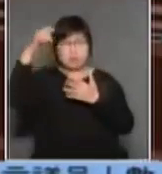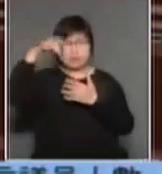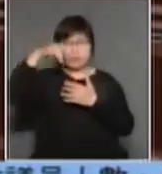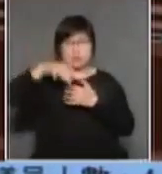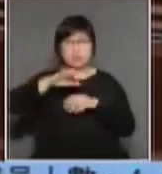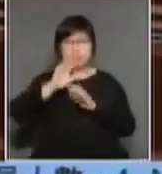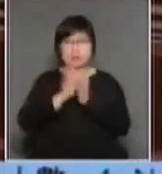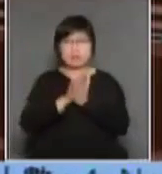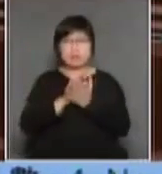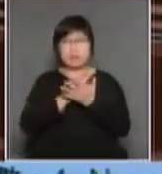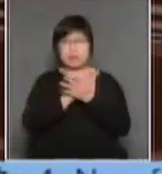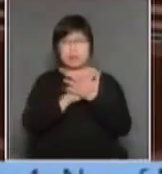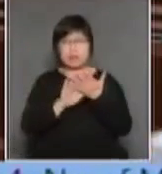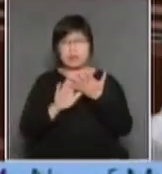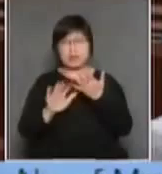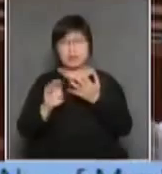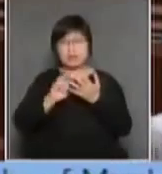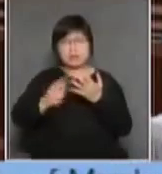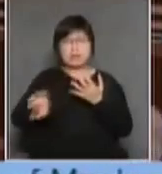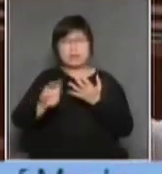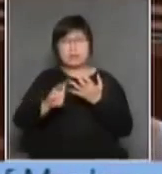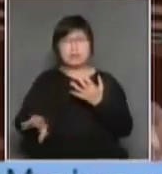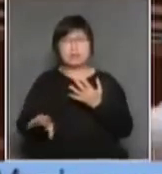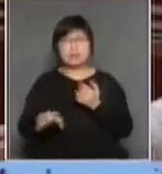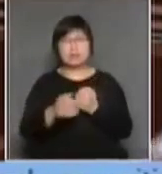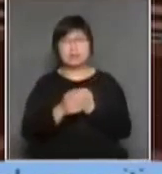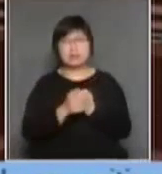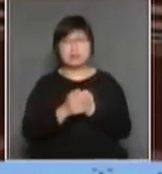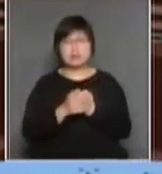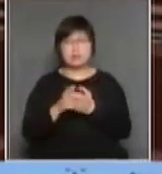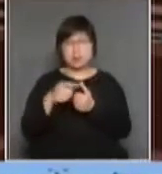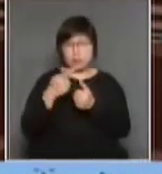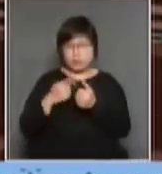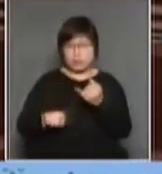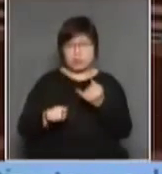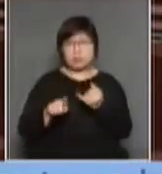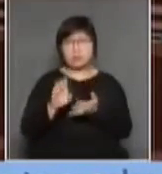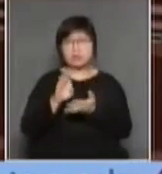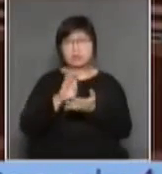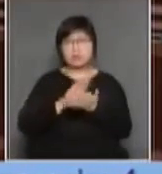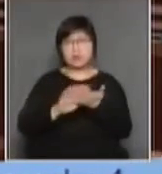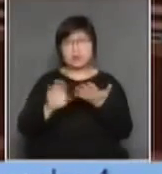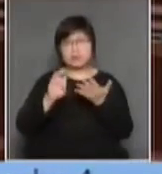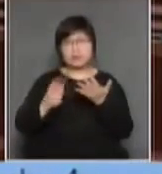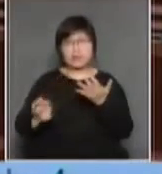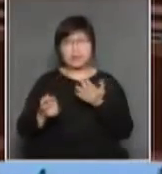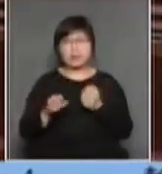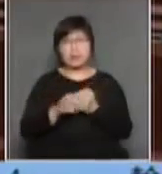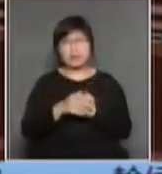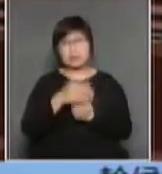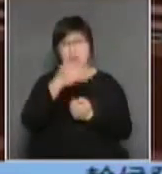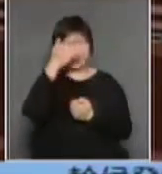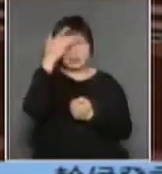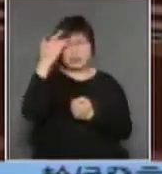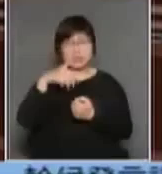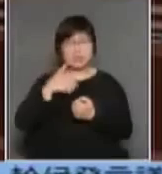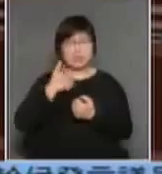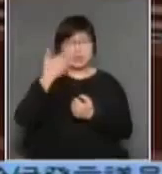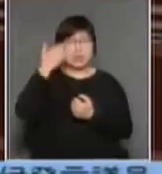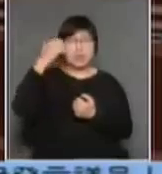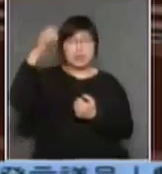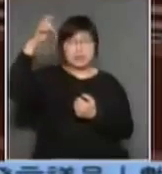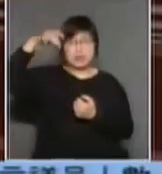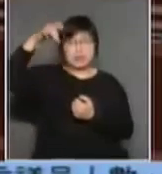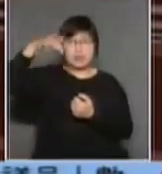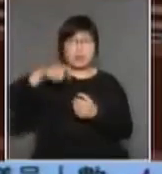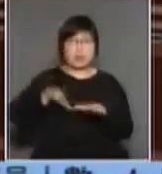都是排在比較後的一些優先次序。所以通常夏天有冷氣機滴水的時候開始